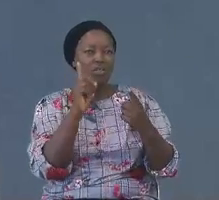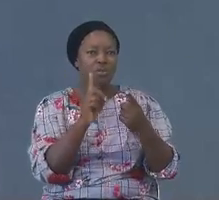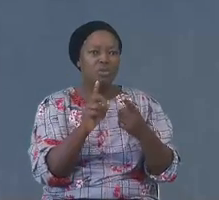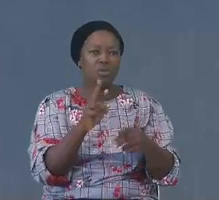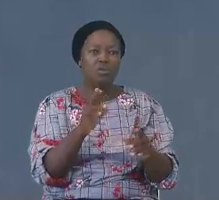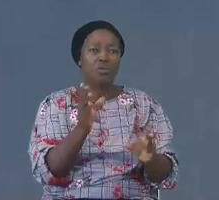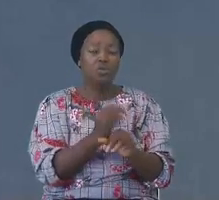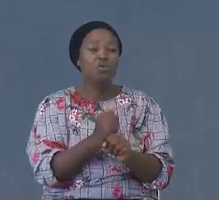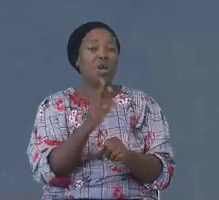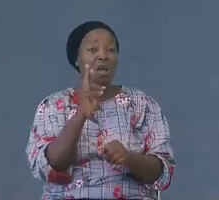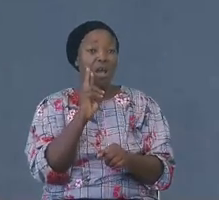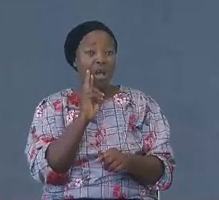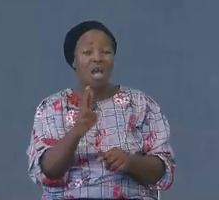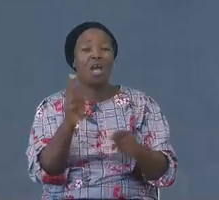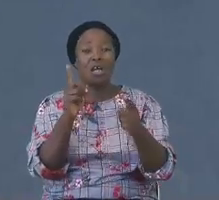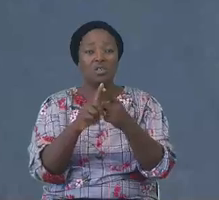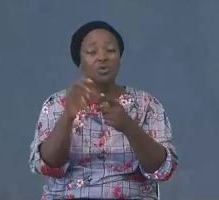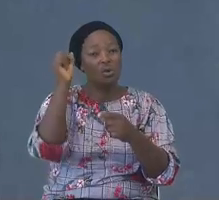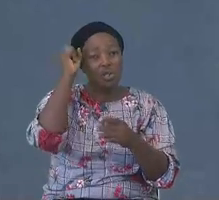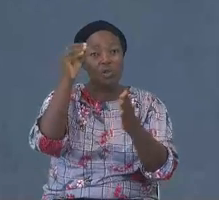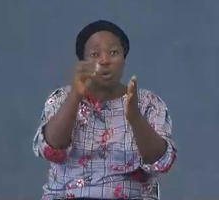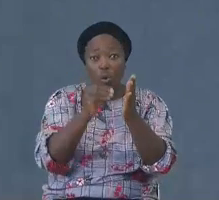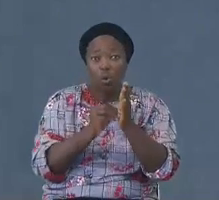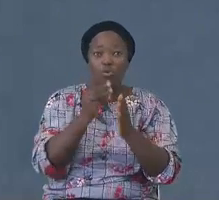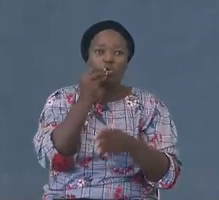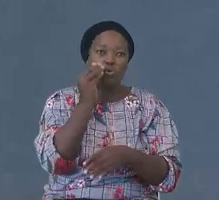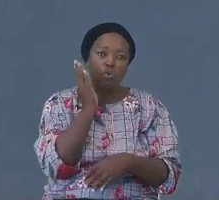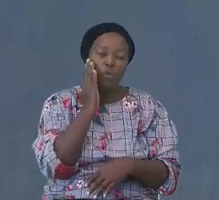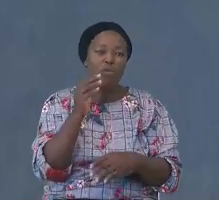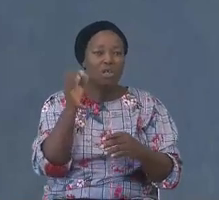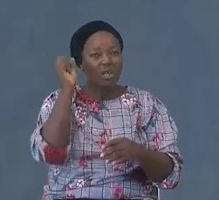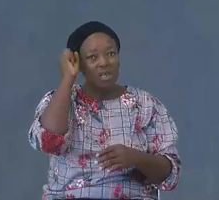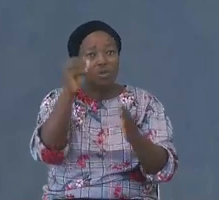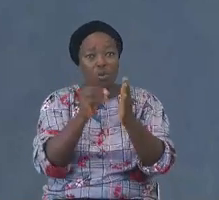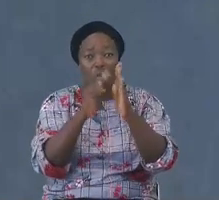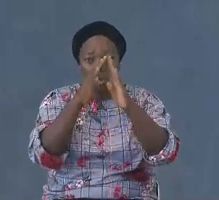disciple l'a pris chez lui.